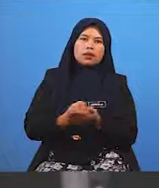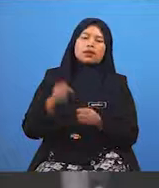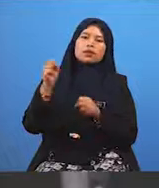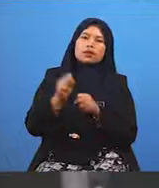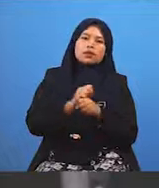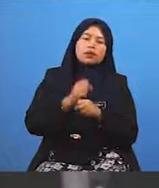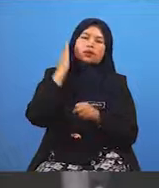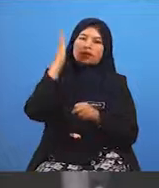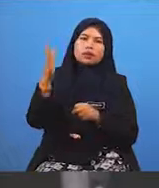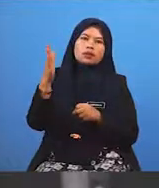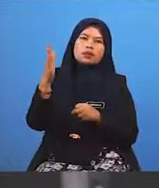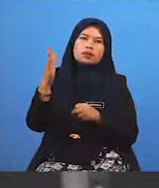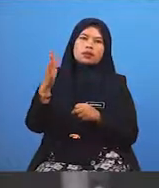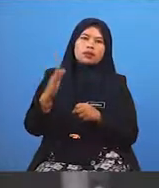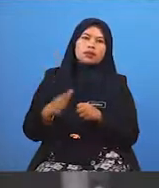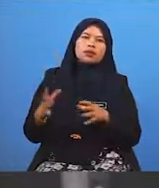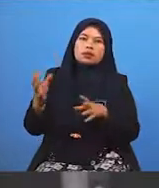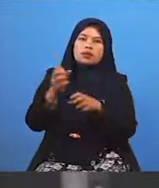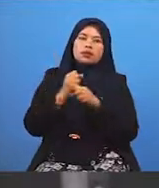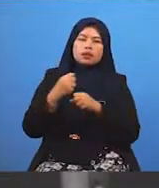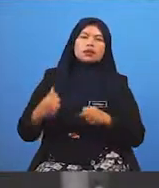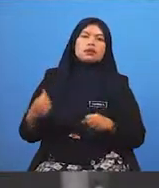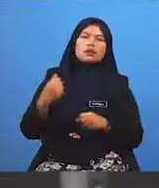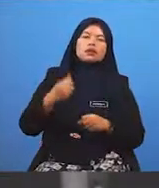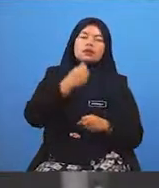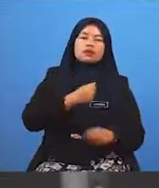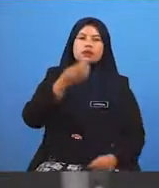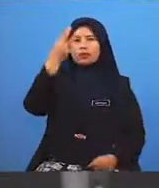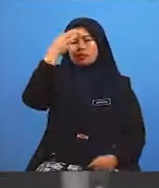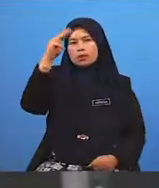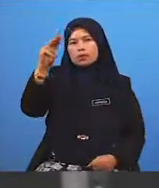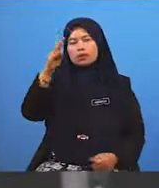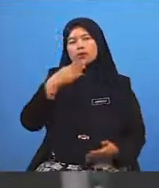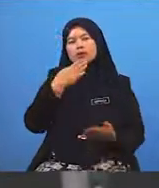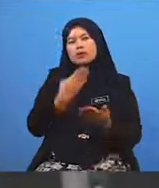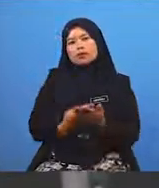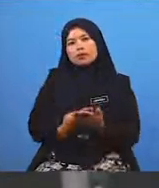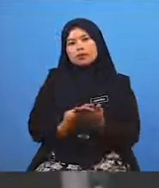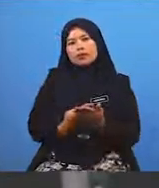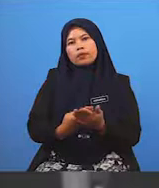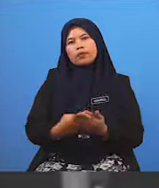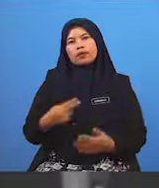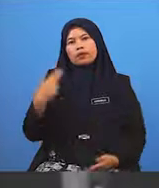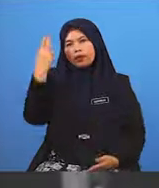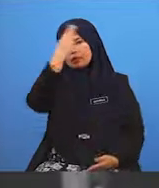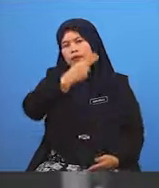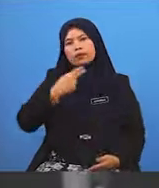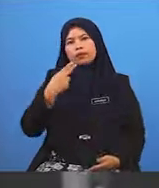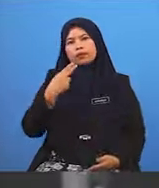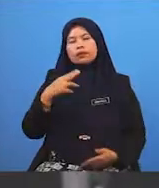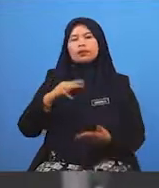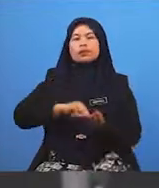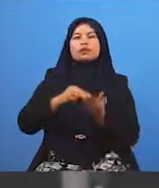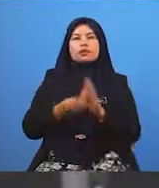menghasilkan akhlak yang mulia yang merupakan sebaik-baik perhiasan. Maksud orang yang sempurna iman ialah orang